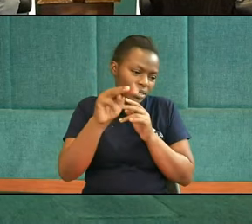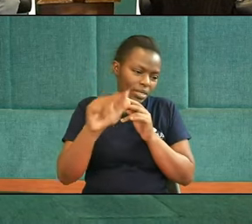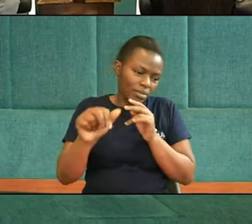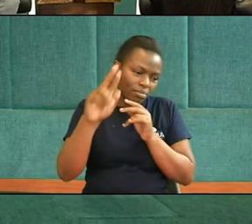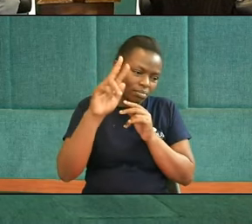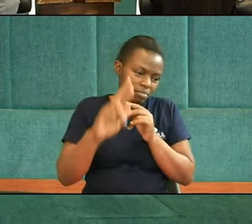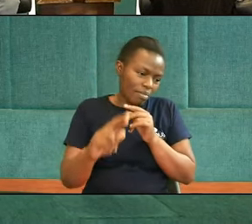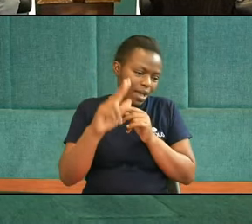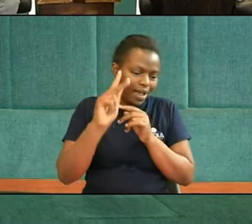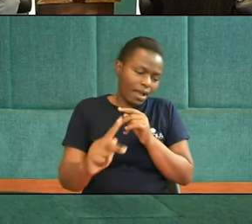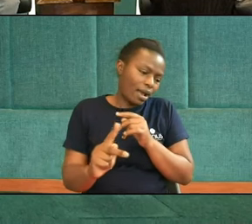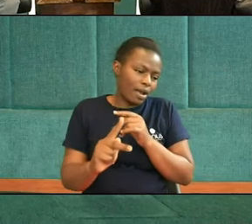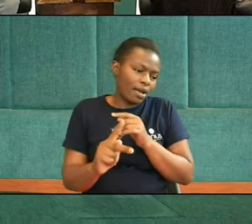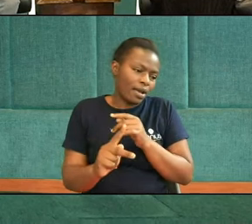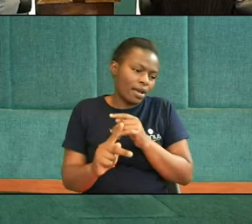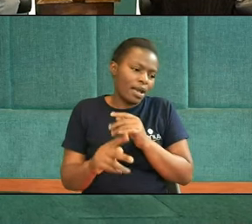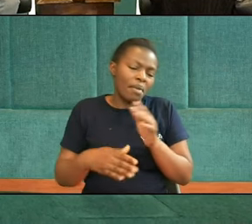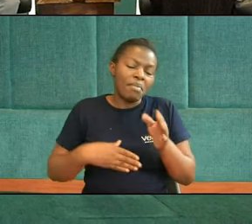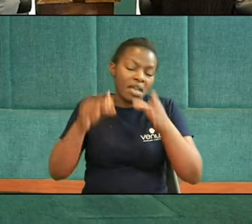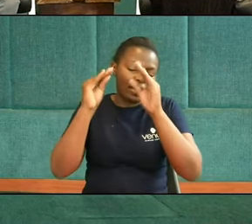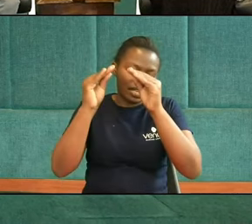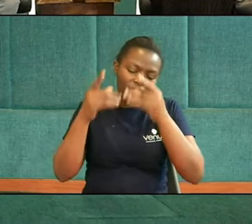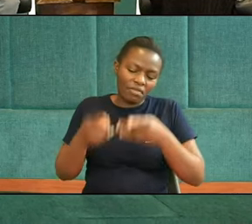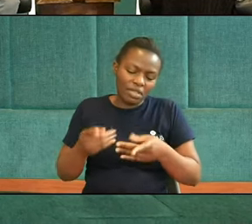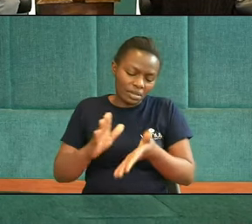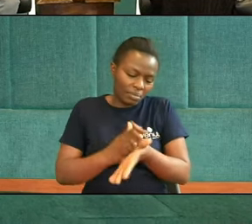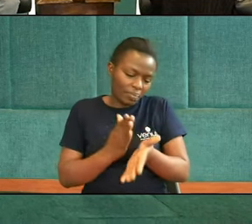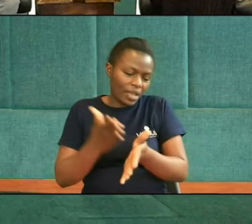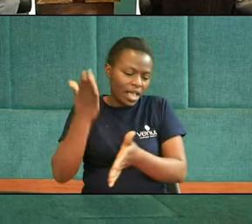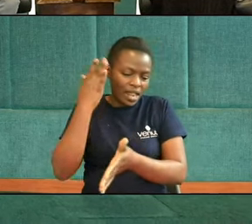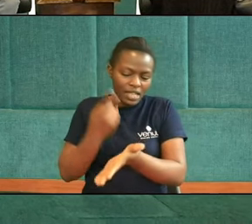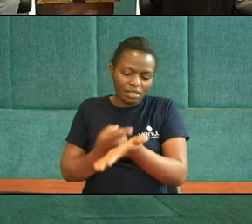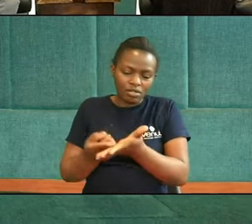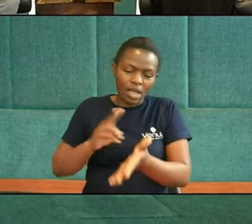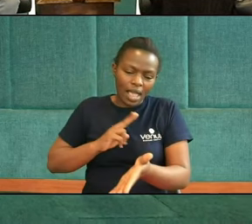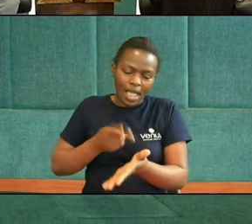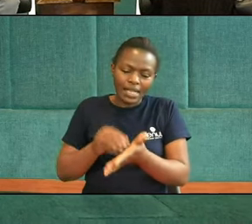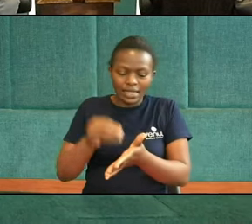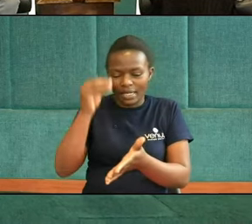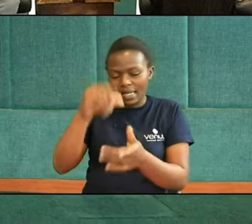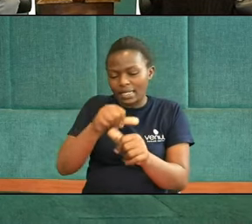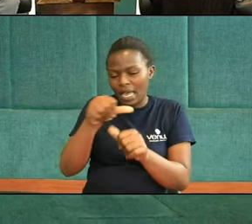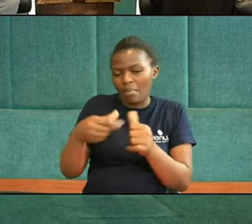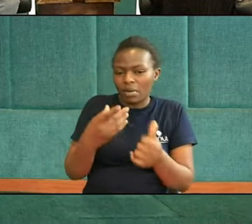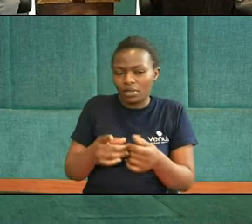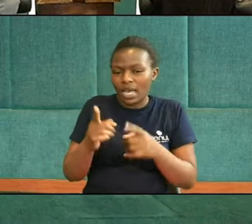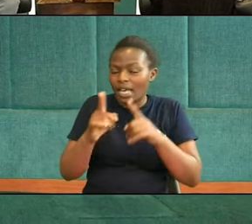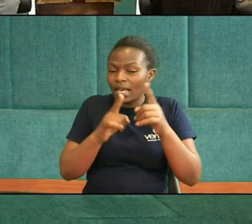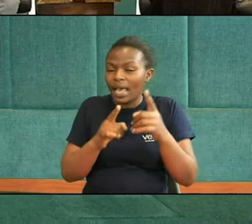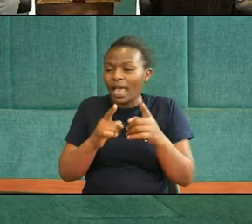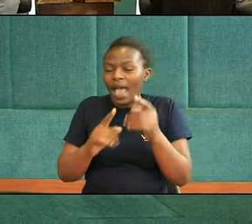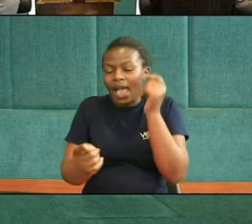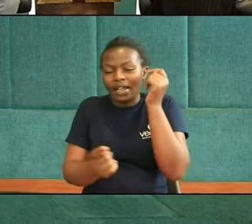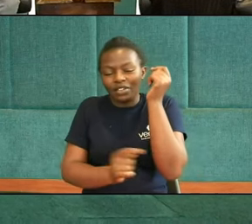ufawe wake utangaze dunia